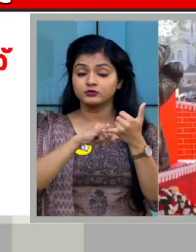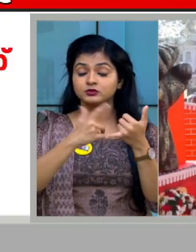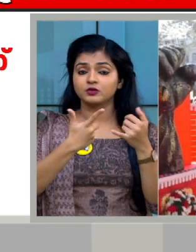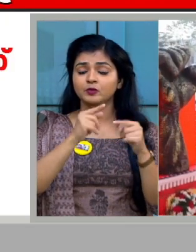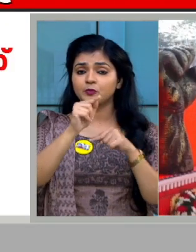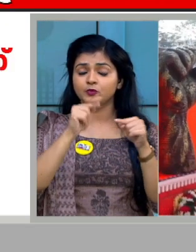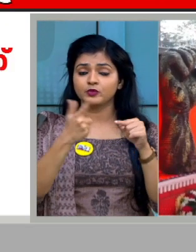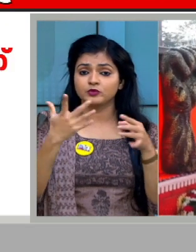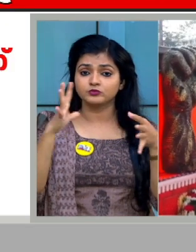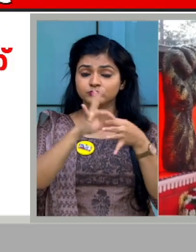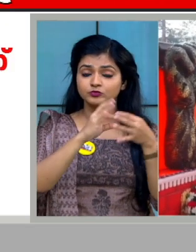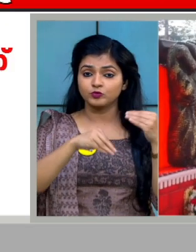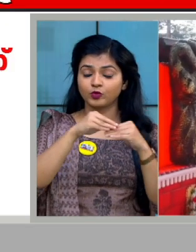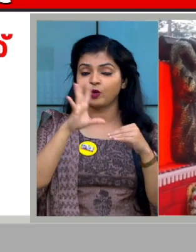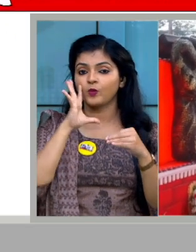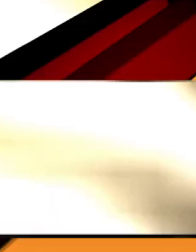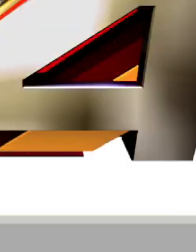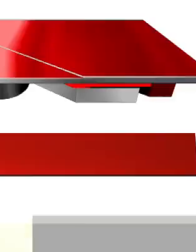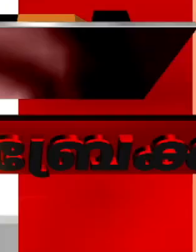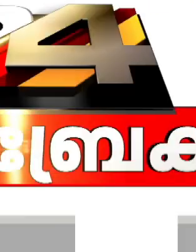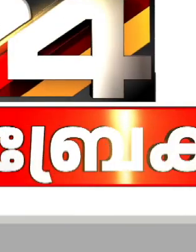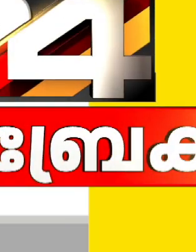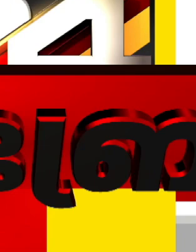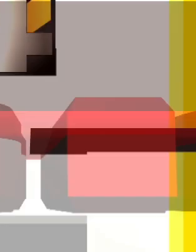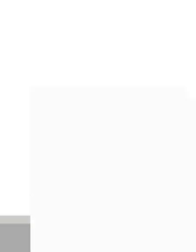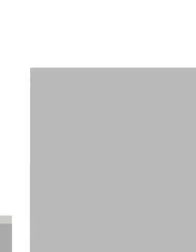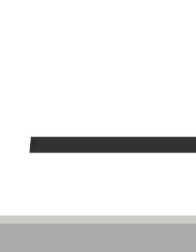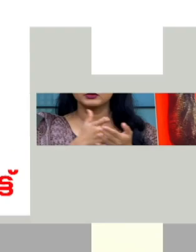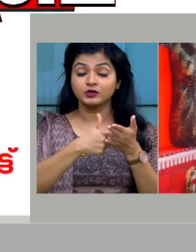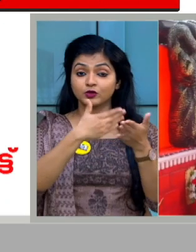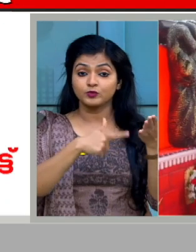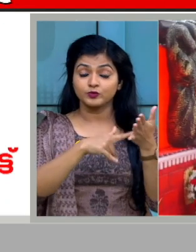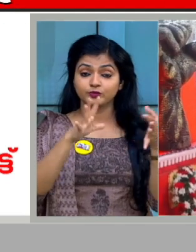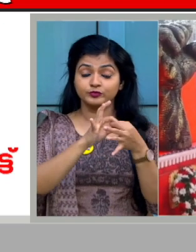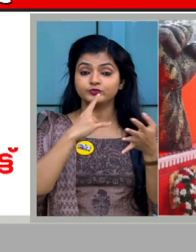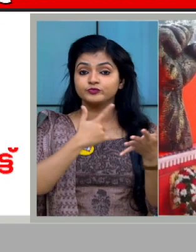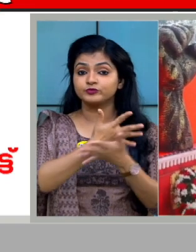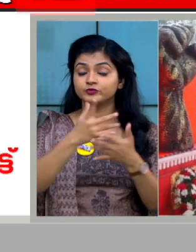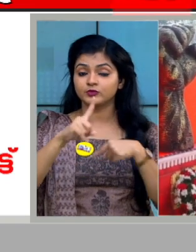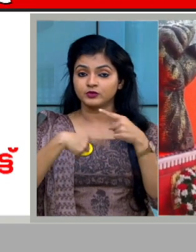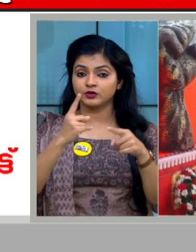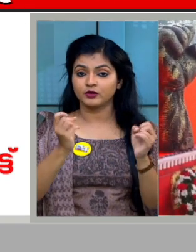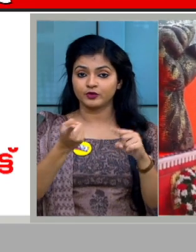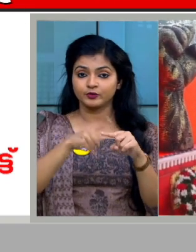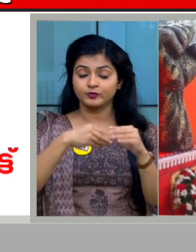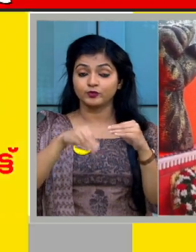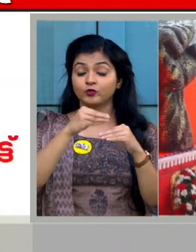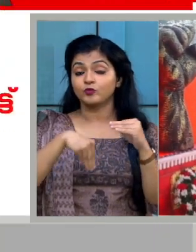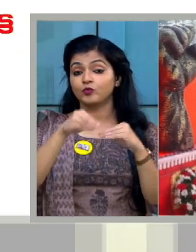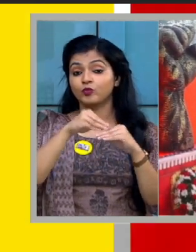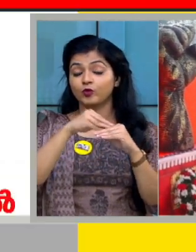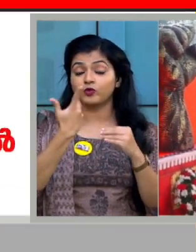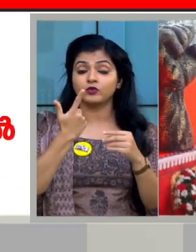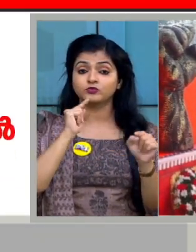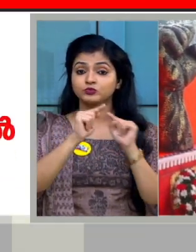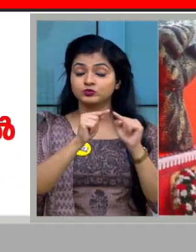ഒരു പങ്കാണെന്ന് കൂടി പറയുന്നുണ്ട്. എന്തായാലും ഈ റിപ്പോർട്ടിന്മേലുള്ള ചർച്ചകൾ നാളെ നടക്കും. അപ്പോൾ കൂടുതൽ വിമർശനങ്ങളടക്കം പുറത്തു വരുമെന്ന്